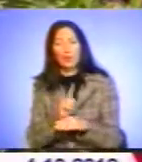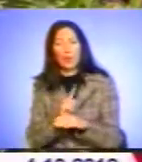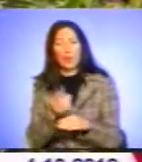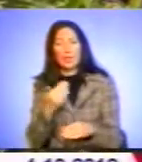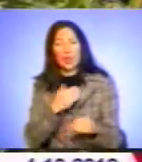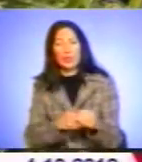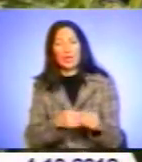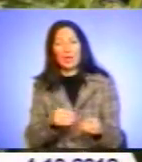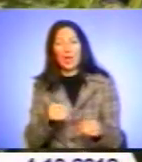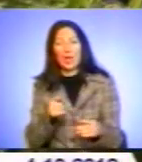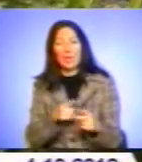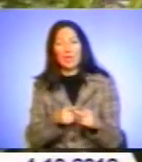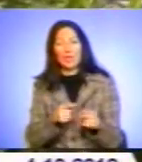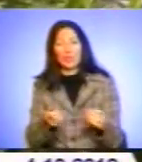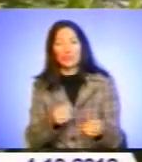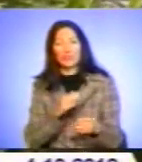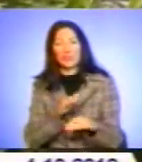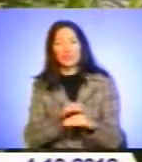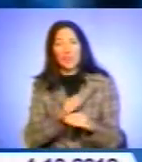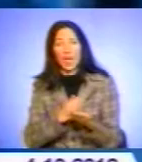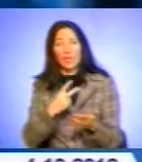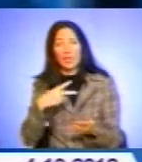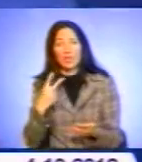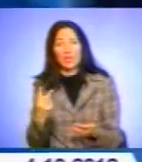півріччя підтвердилися 22.